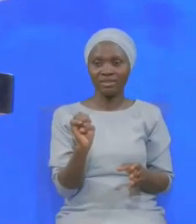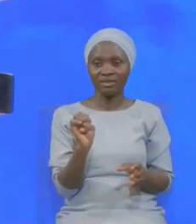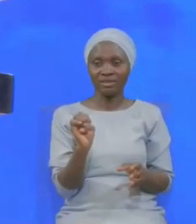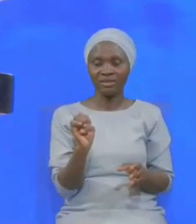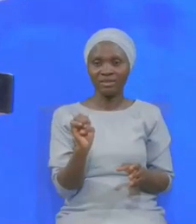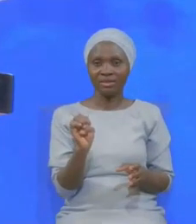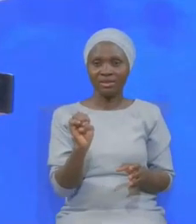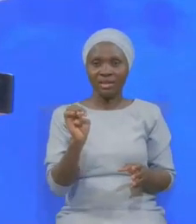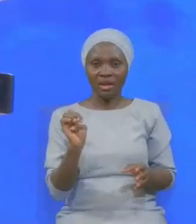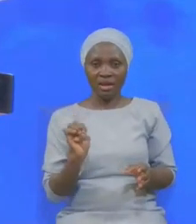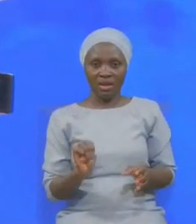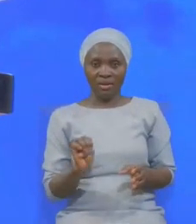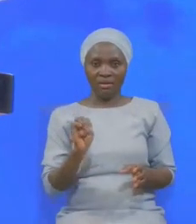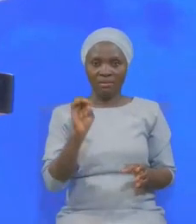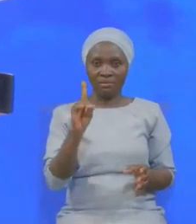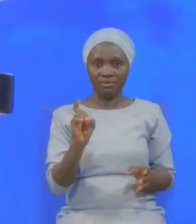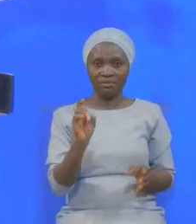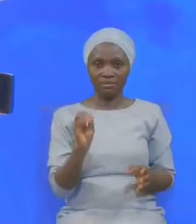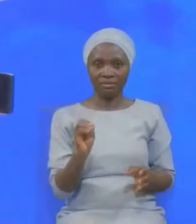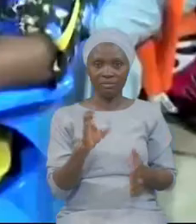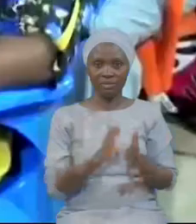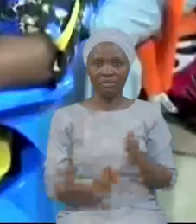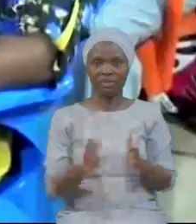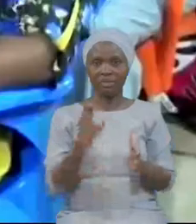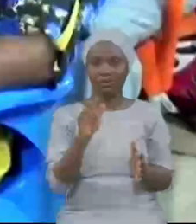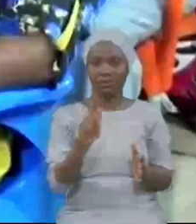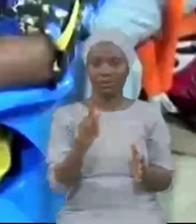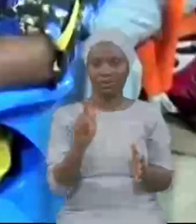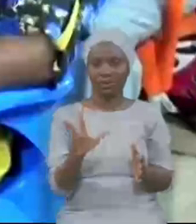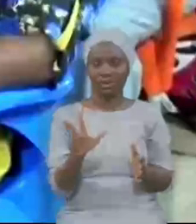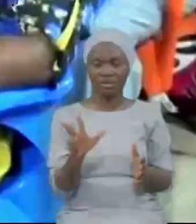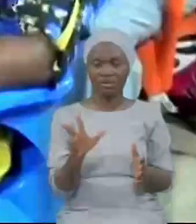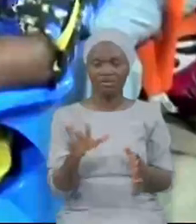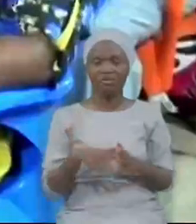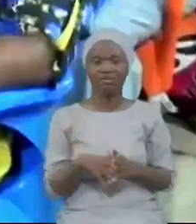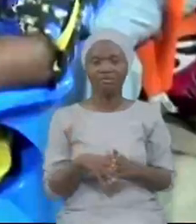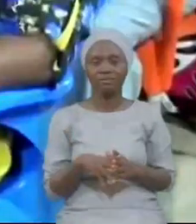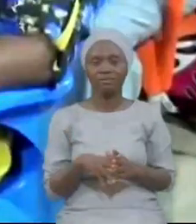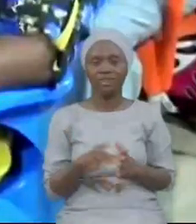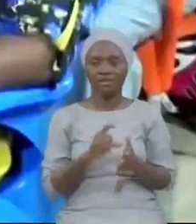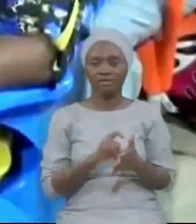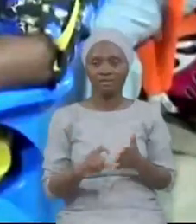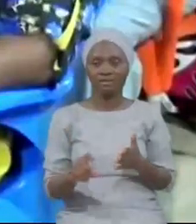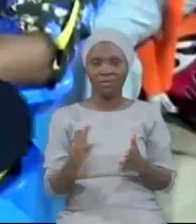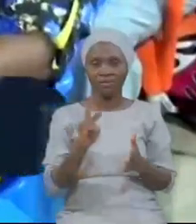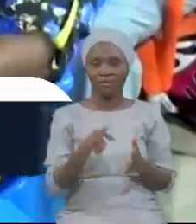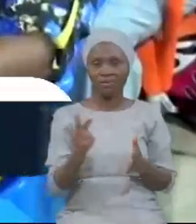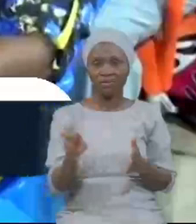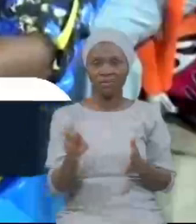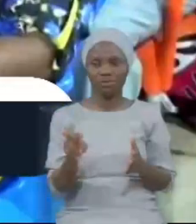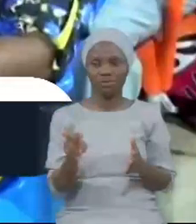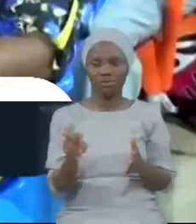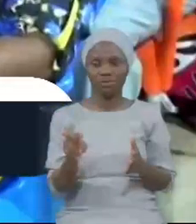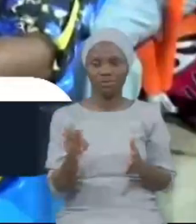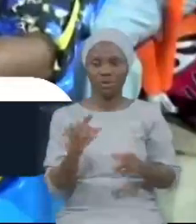chapitre 23. Exode 23. Voilà le verset 22.